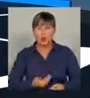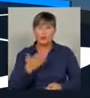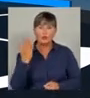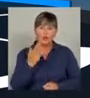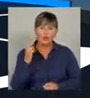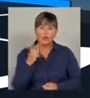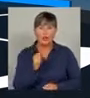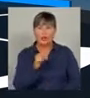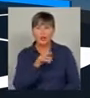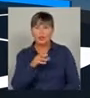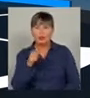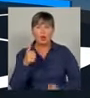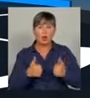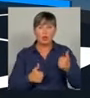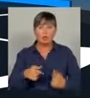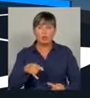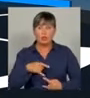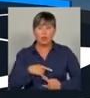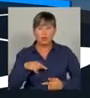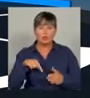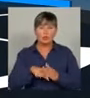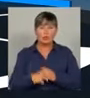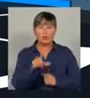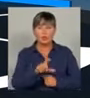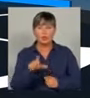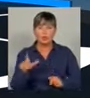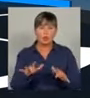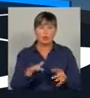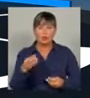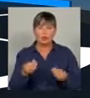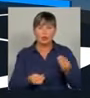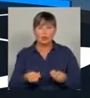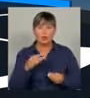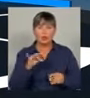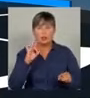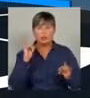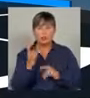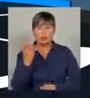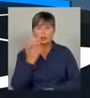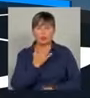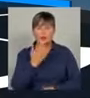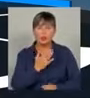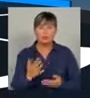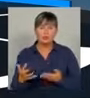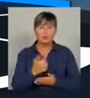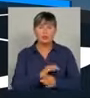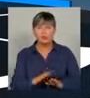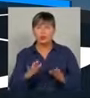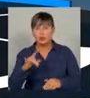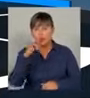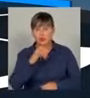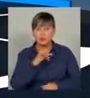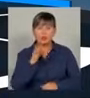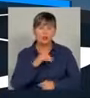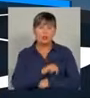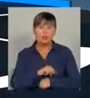и аниме. Конкурс костюмов, двойников персонажей компьютерных игр и популярных фильмов собрал не только отечественных, но